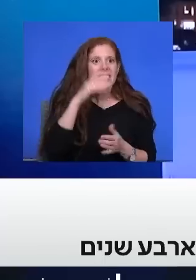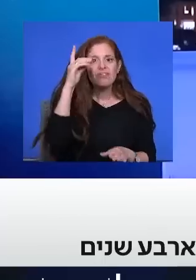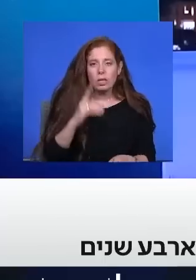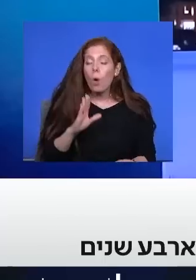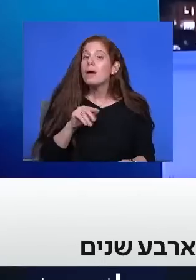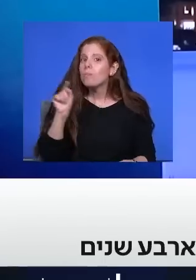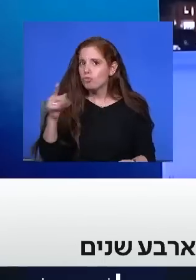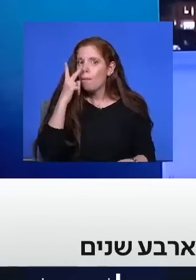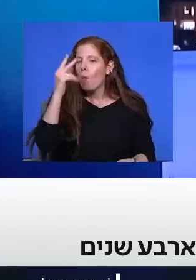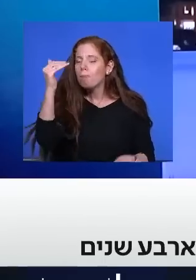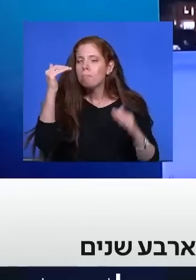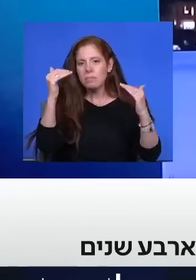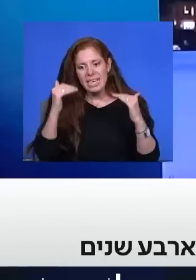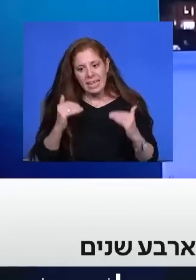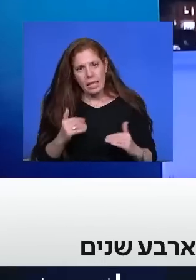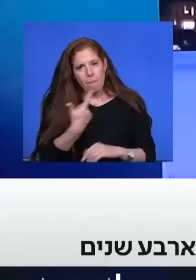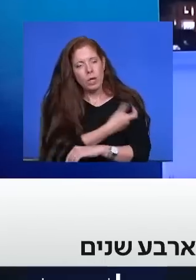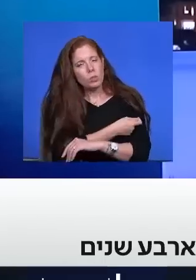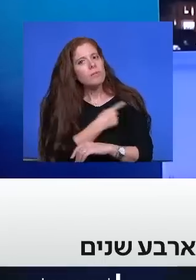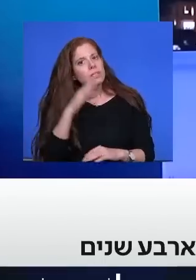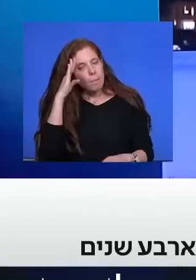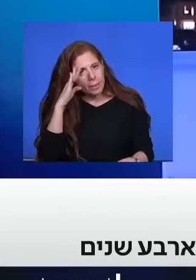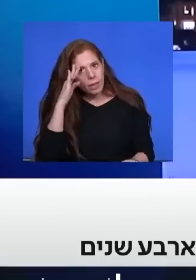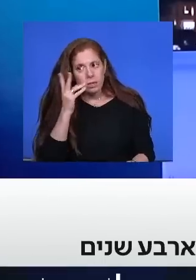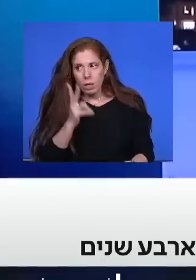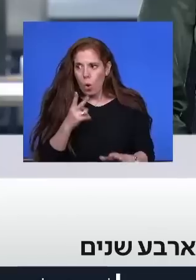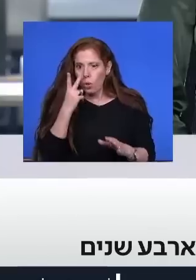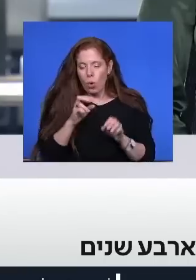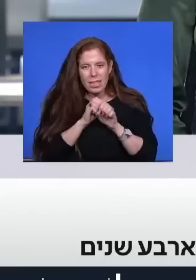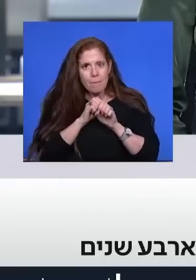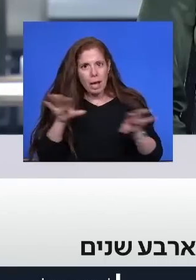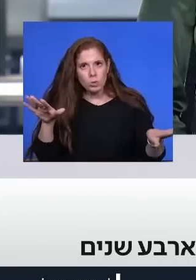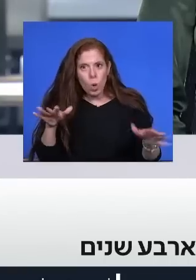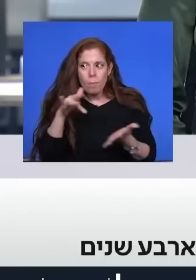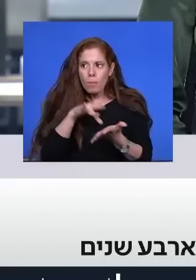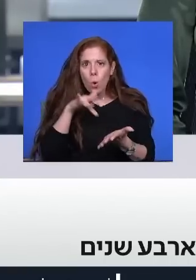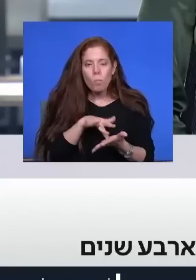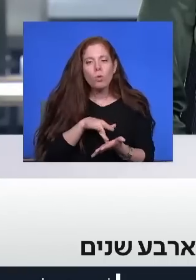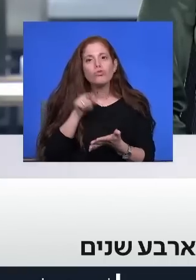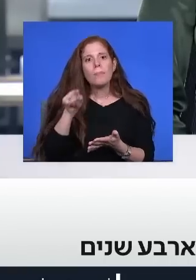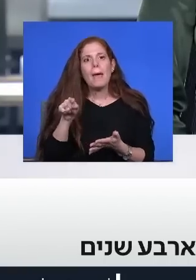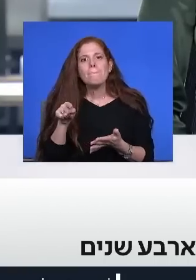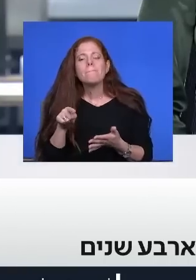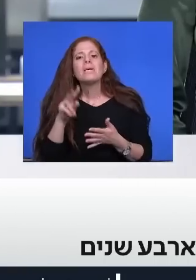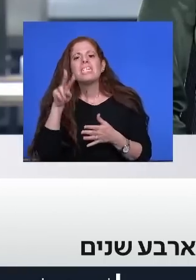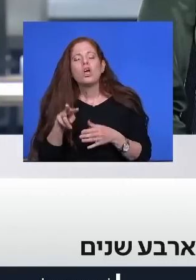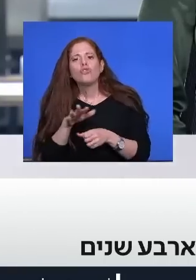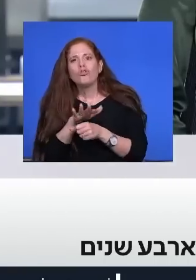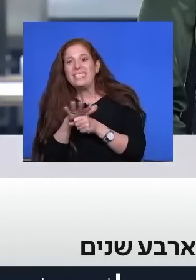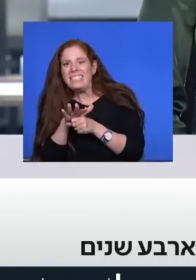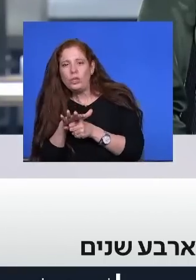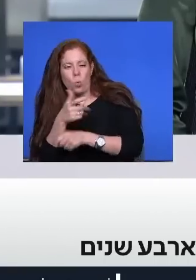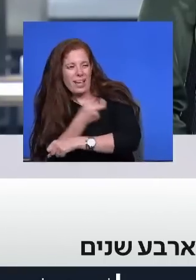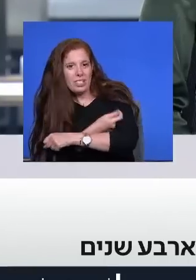רואים ירידה וזה מטריד, כי עלולים לראות התפרצויות במקומות שבהם יש כיסים של כיסוי חיסוני נמוך, כי